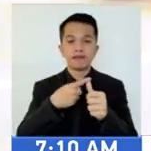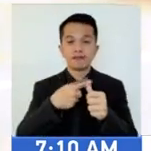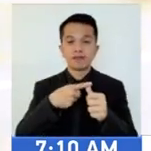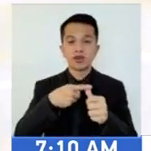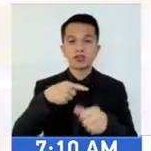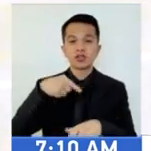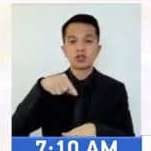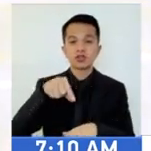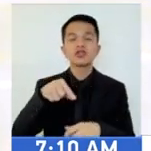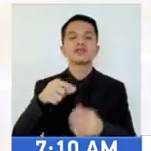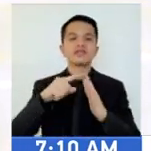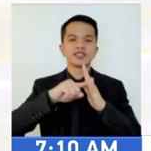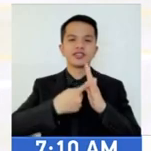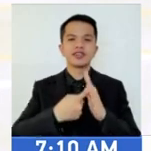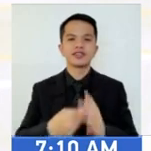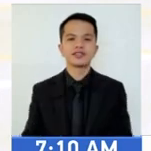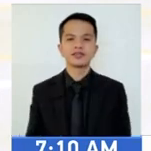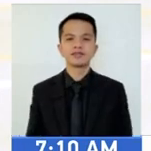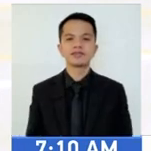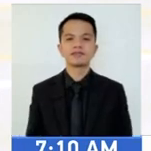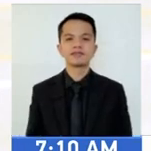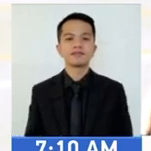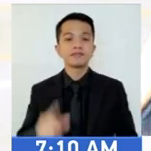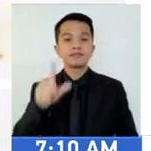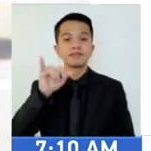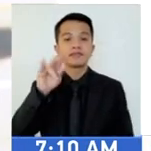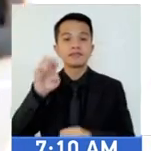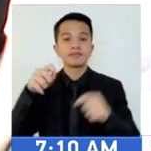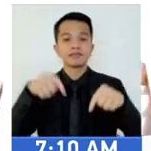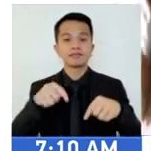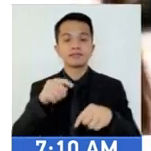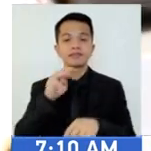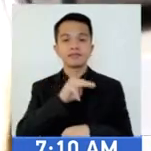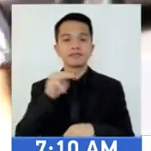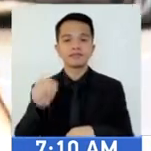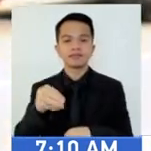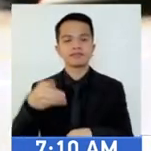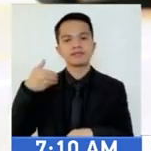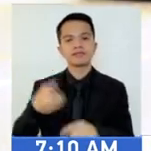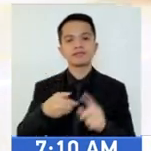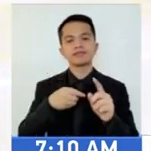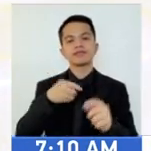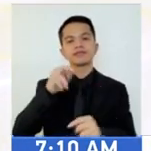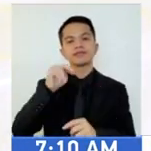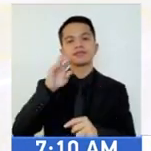magsisimula yan. Live mula rito sa Maynila, ako si Nico Wahe para sa GMA Integrated News.